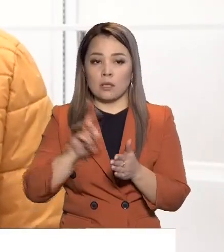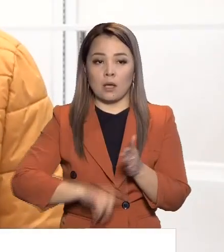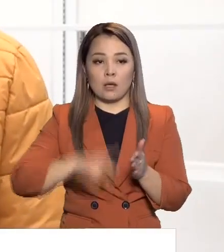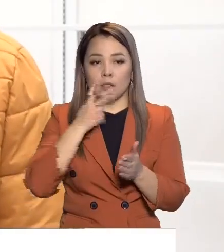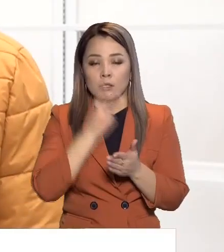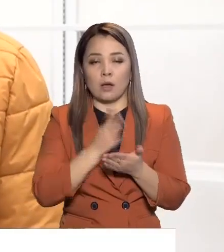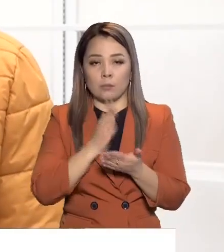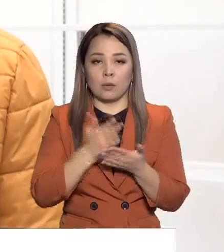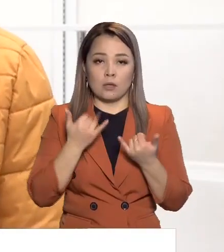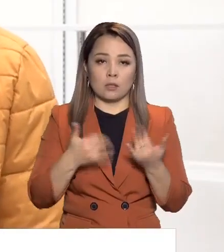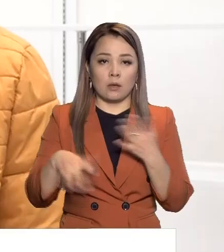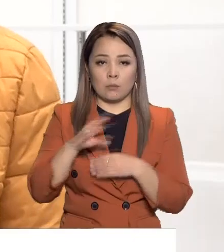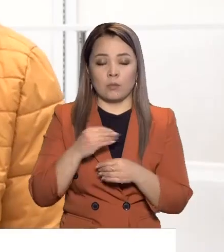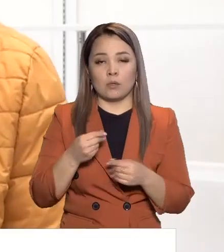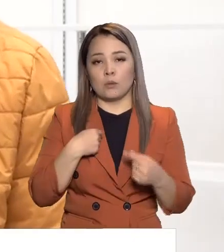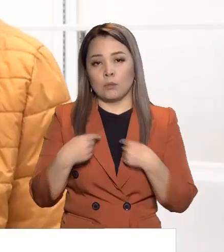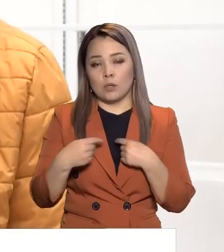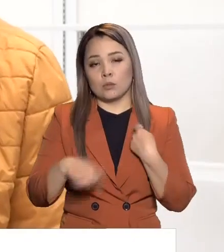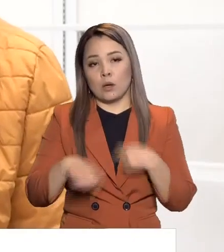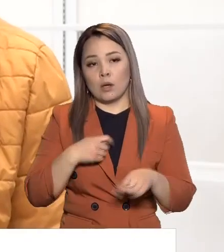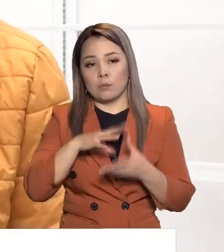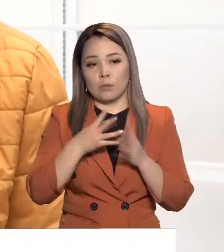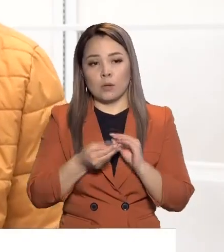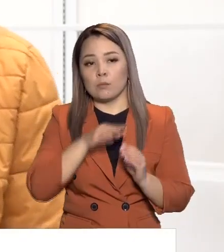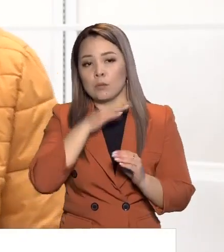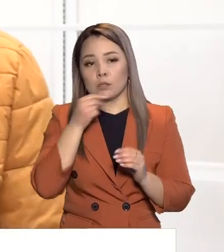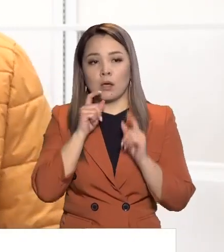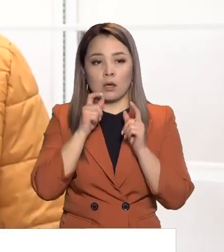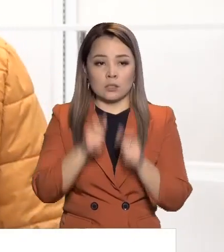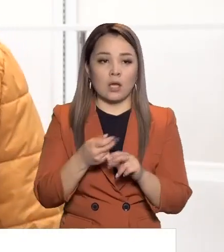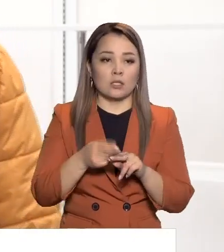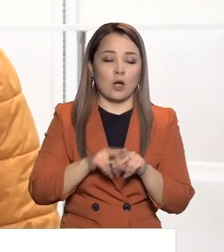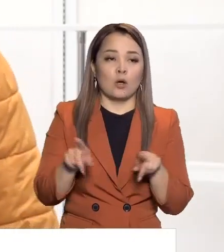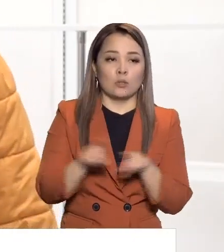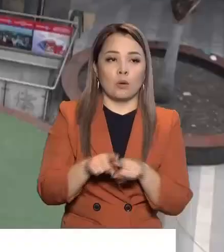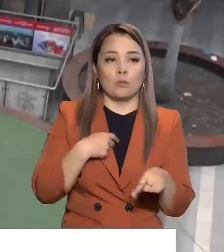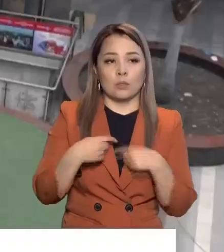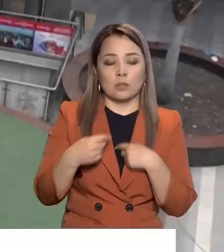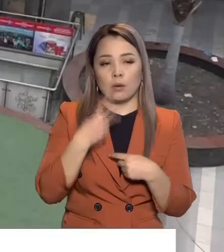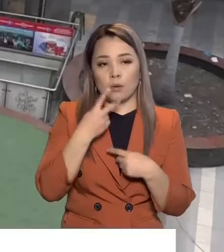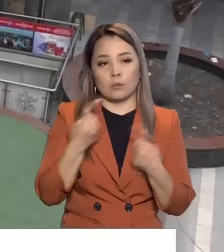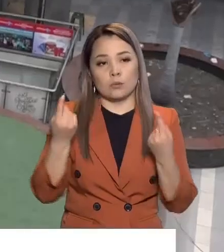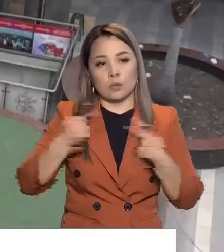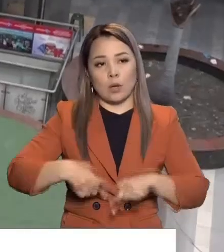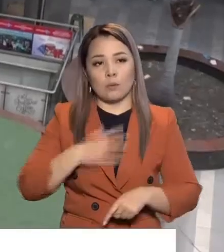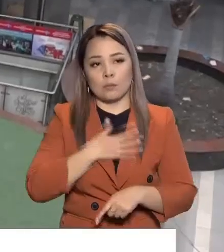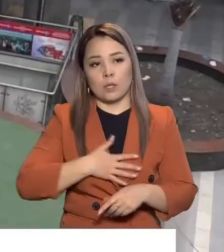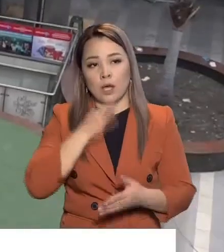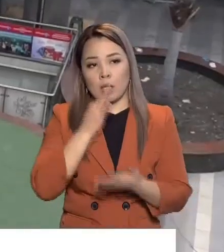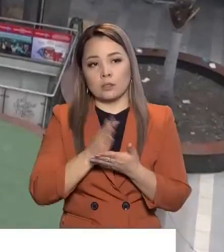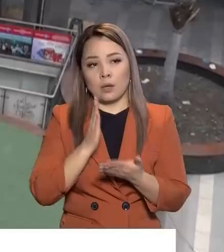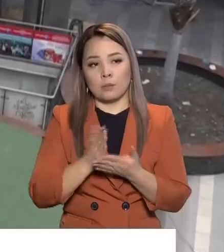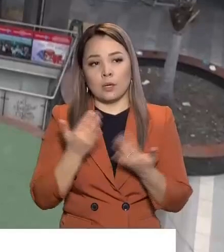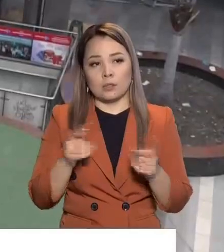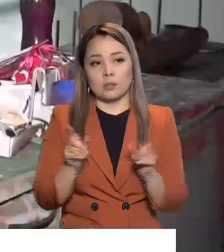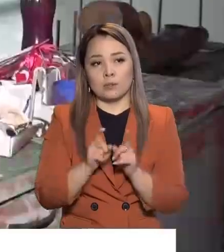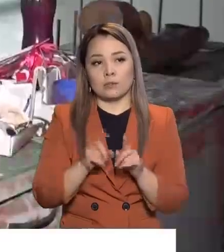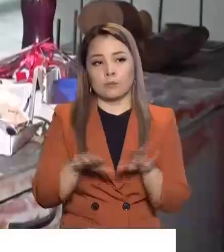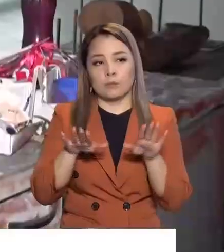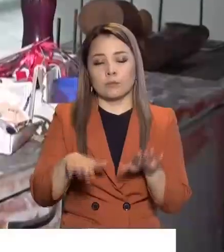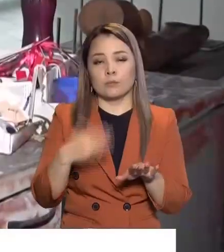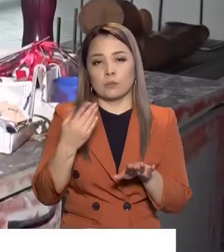сенбедік. Шашетіктен шығынға батқанымызды ойлап, өзімізді қоярға жер таппадық. Аркенжанның дүкені орналасқан мына сауда